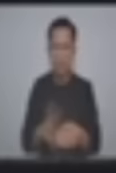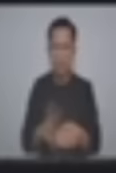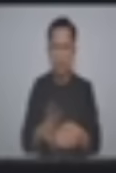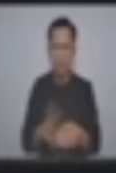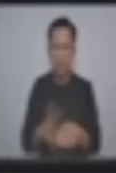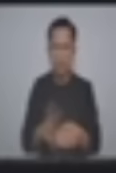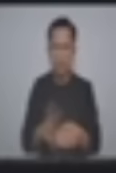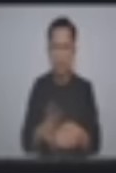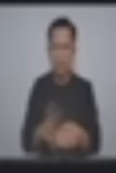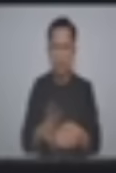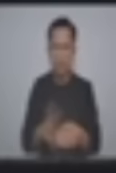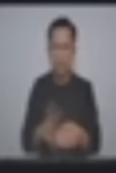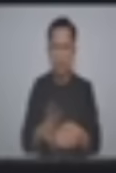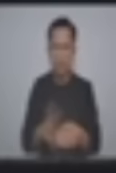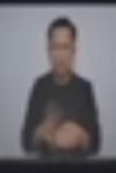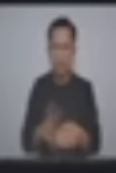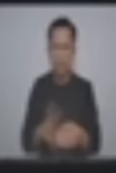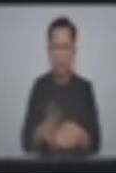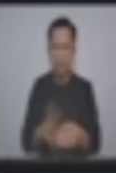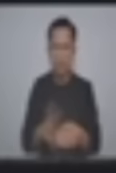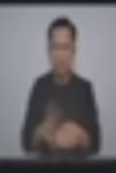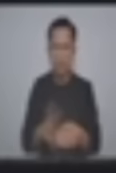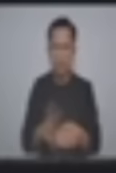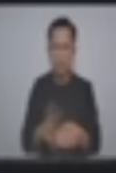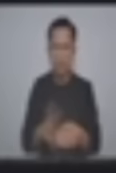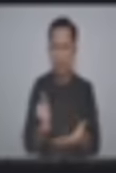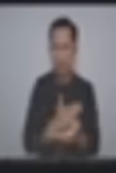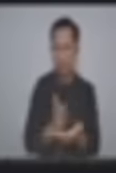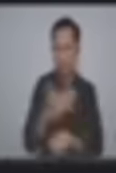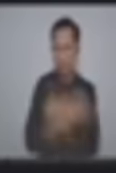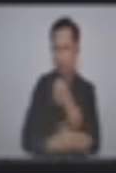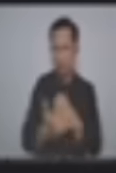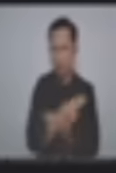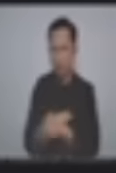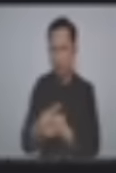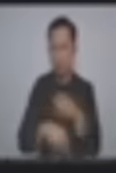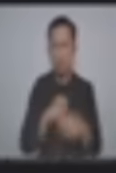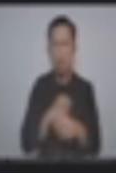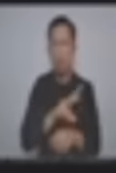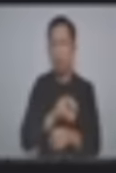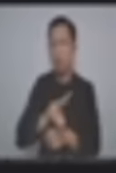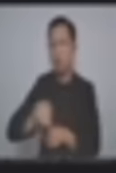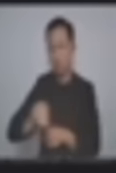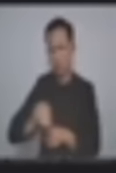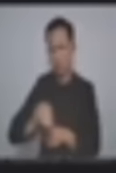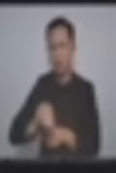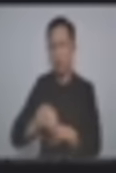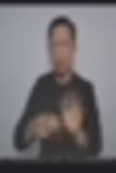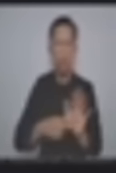tahun 2003 tentang mahkamah konstitusi lembara negara Republik Indonesia tahun 2020 nomor